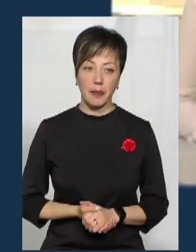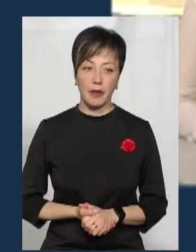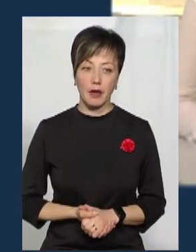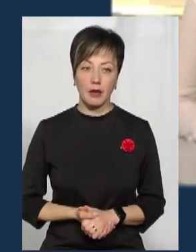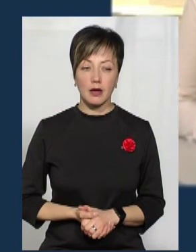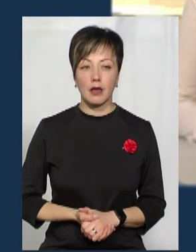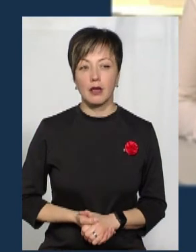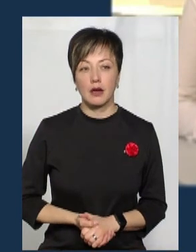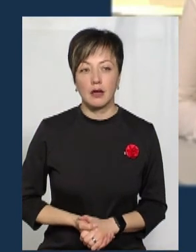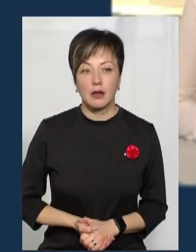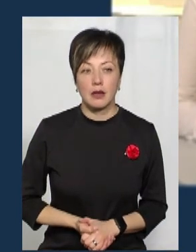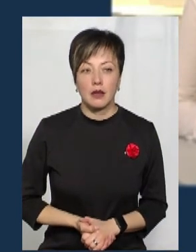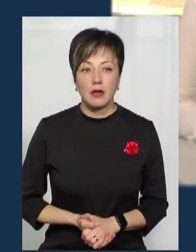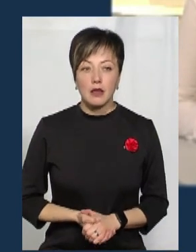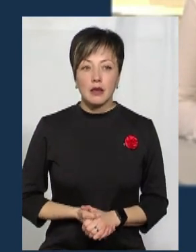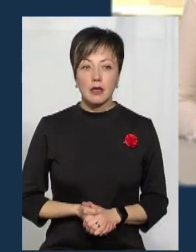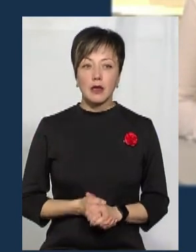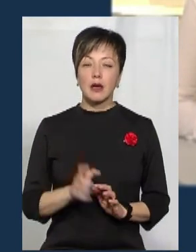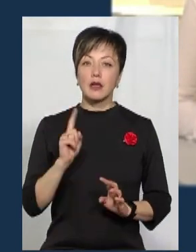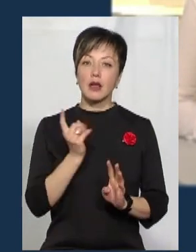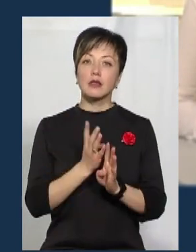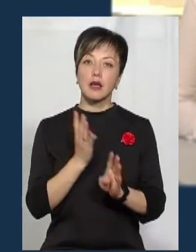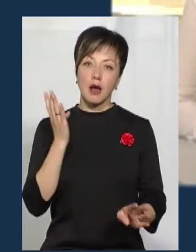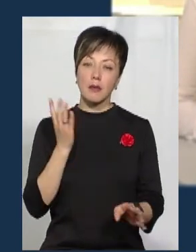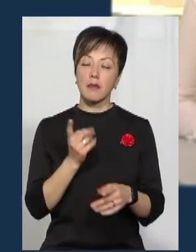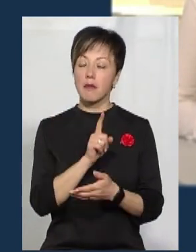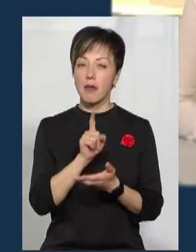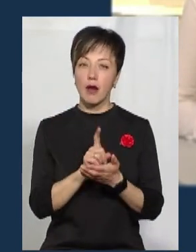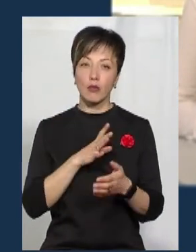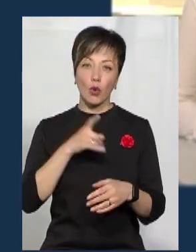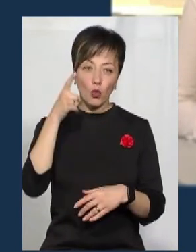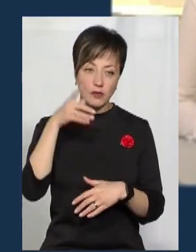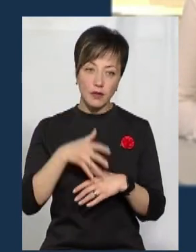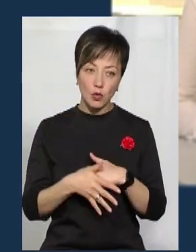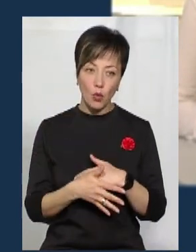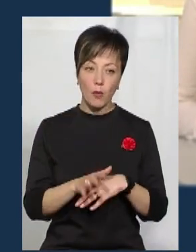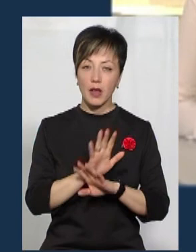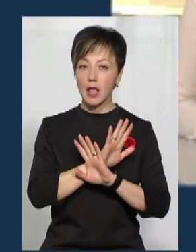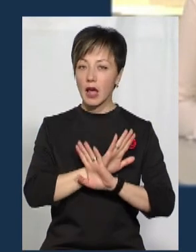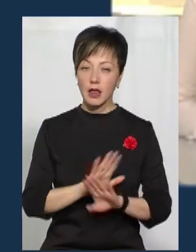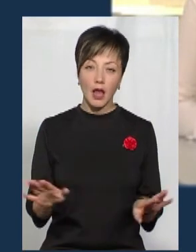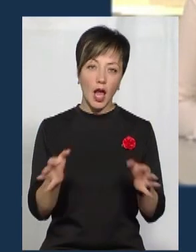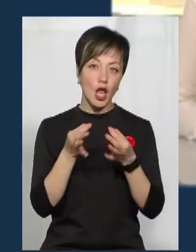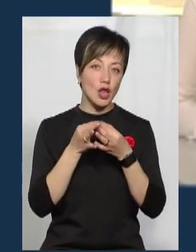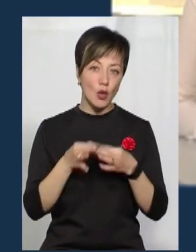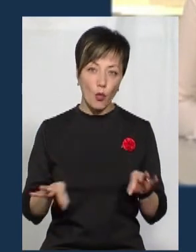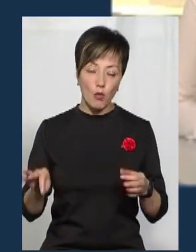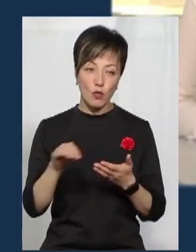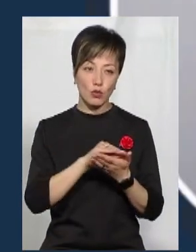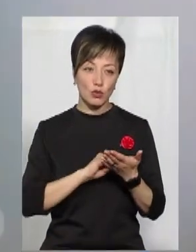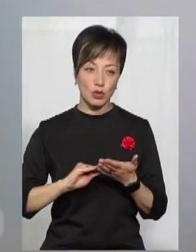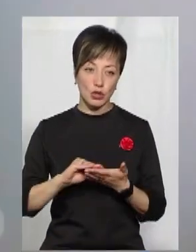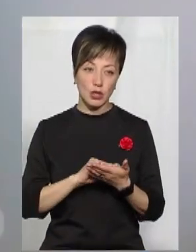Насамперед, це має бути усвідомлення і недопущення більше